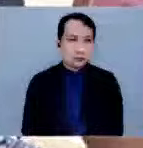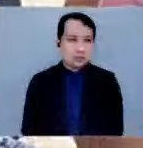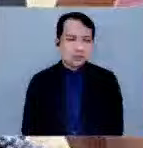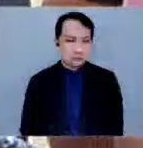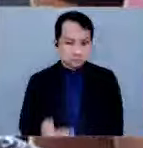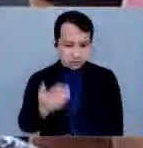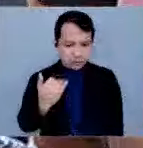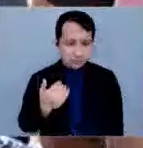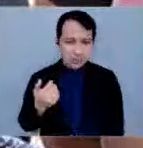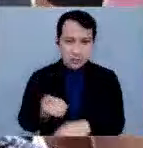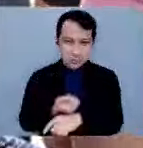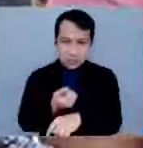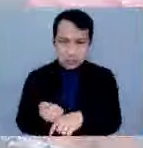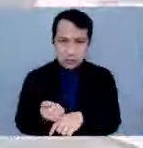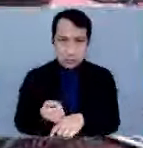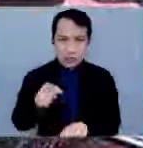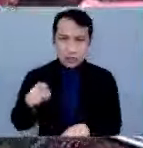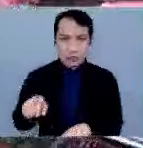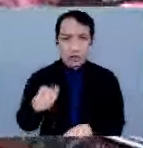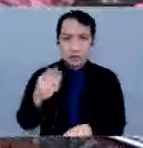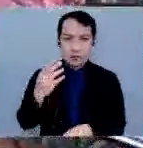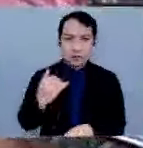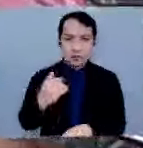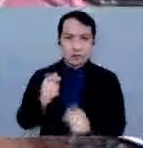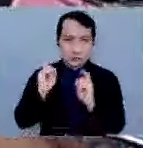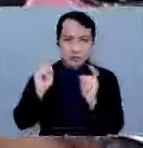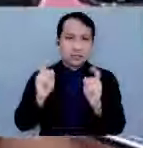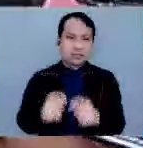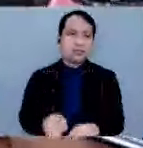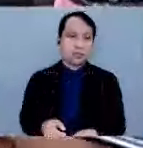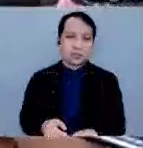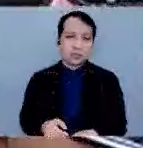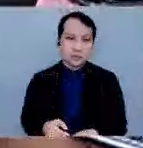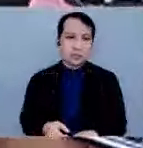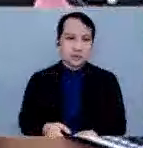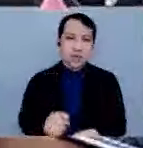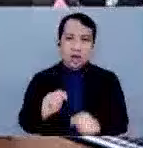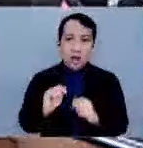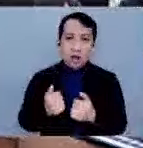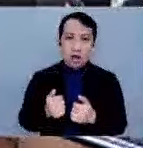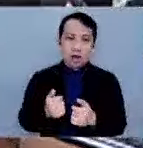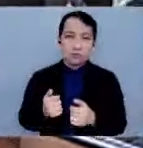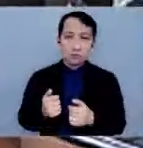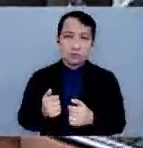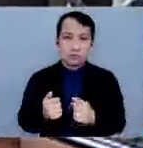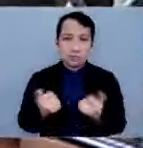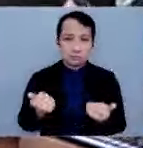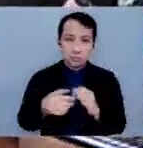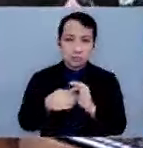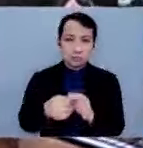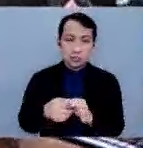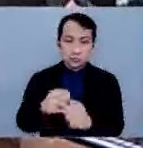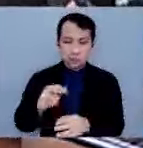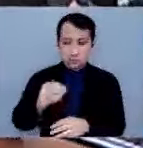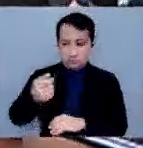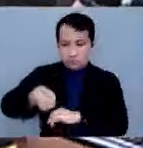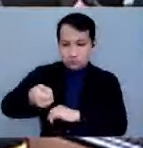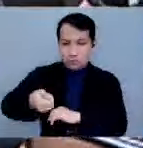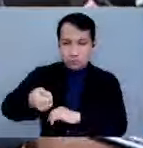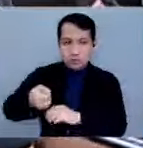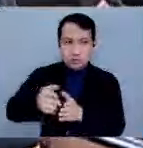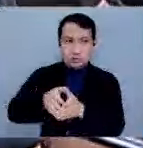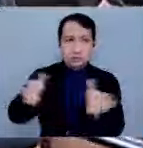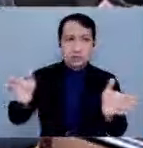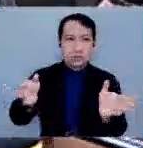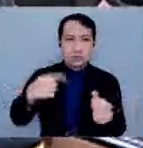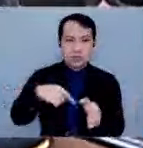medyo minadali. Paano po nag-conclude ang the Honorable Ombudsman nationwide